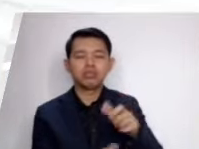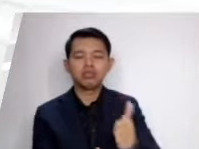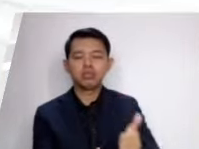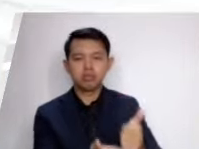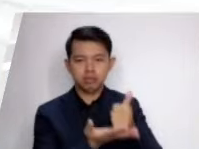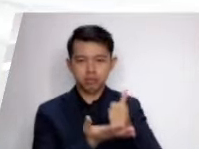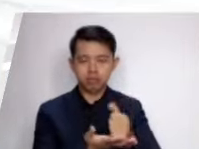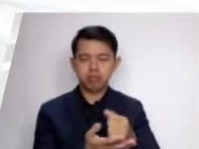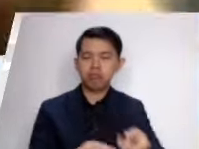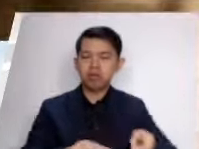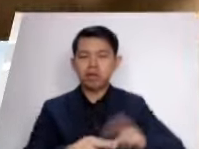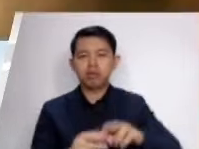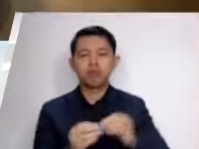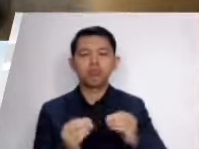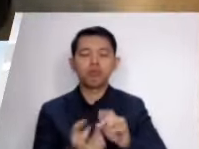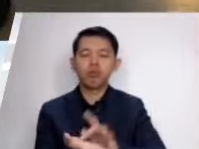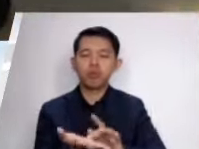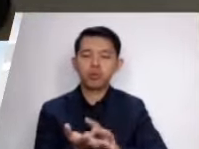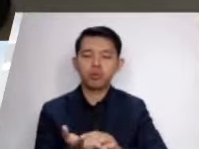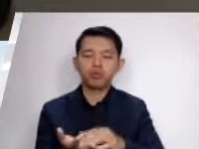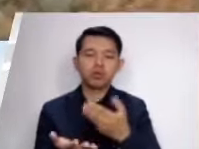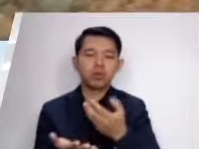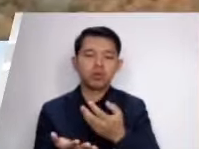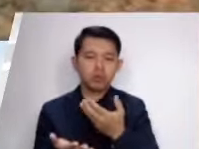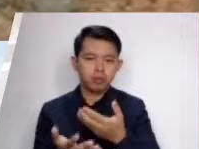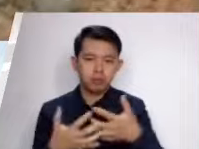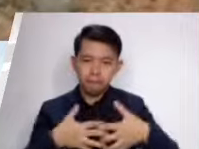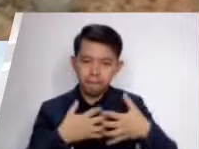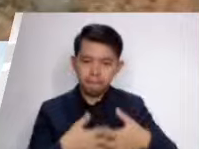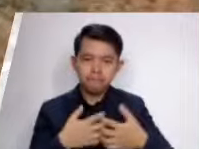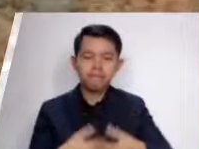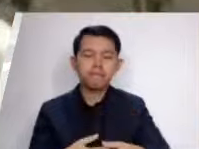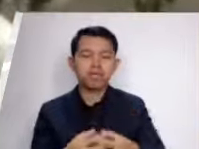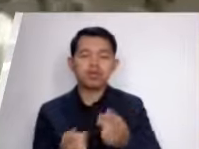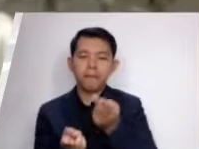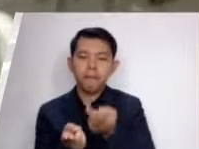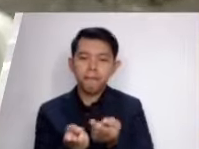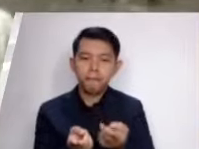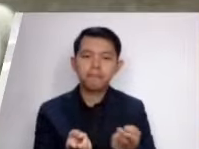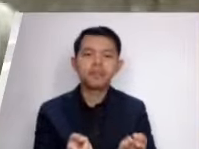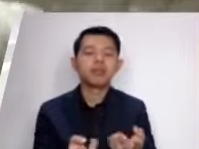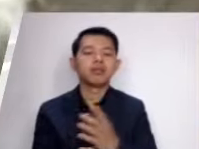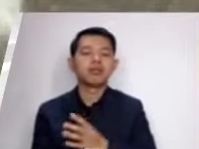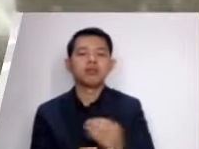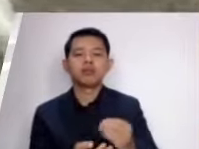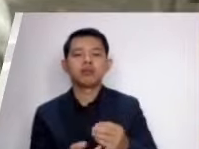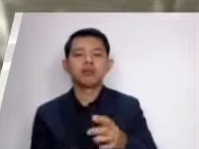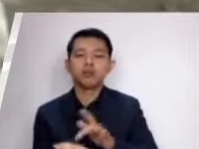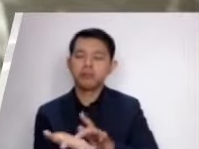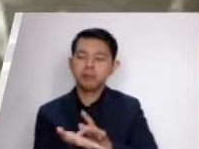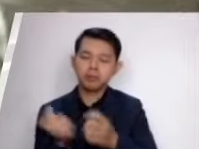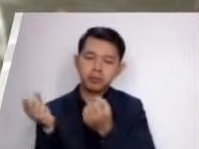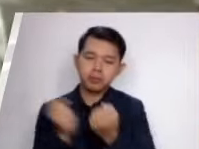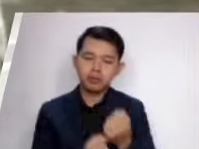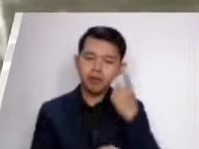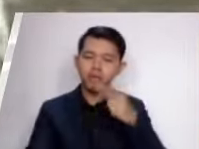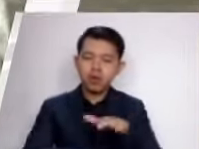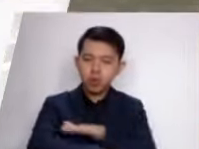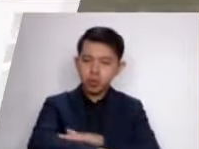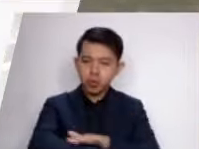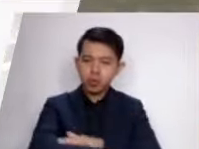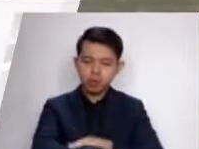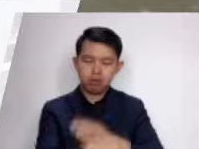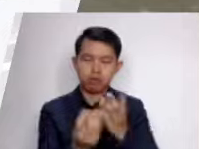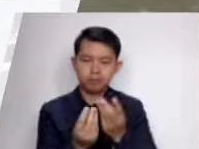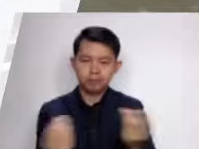tanks, hospital beds at supplies para sa mga sakit sa balat. So far, amon na gani ang akon, kumayara man lang ang